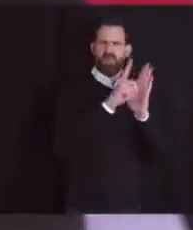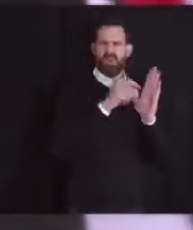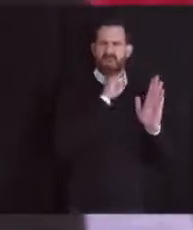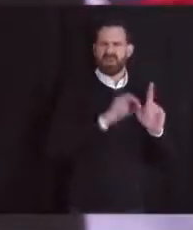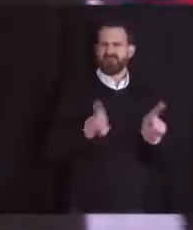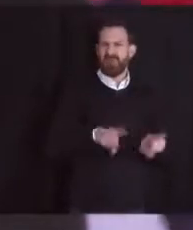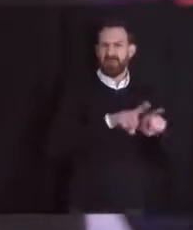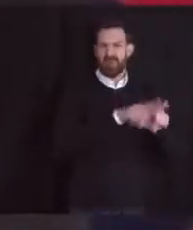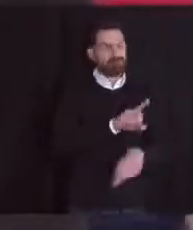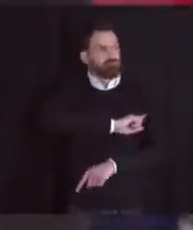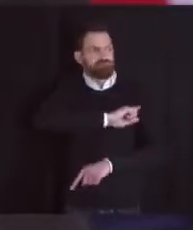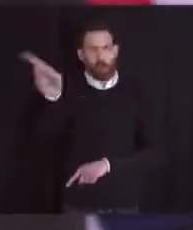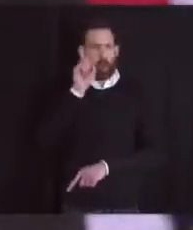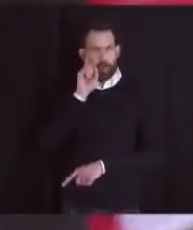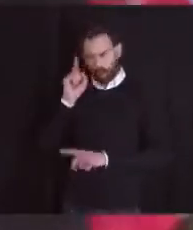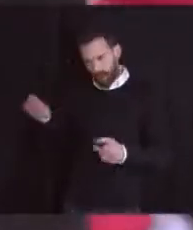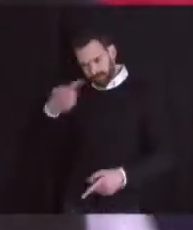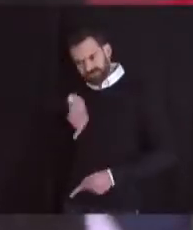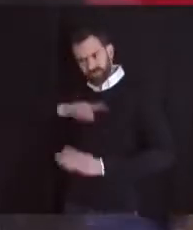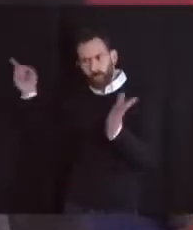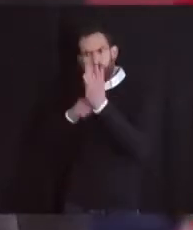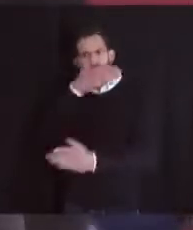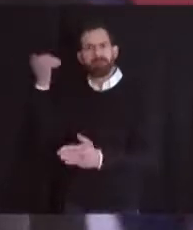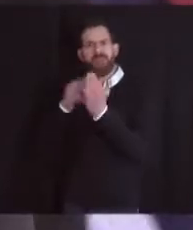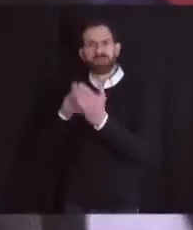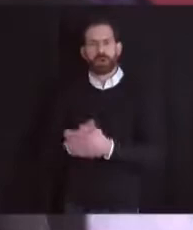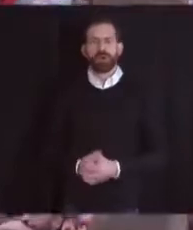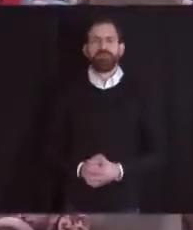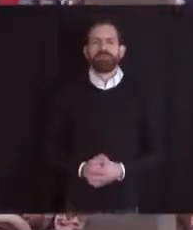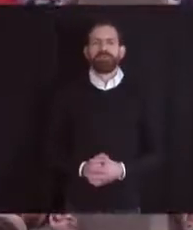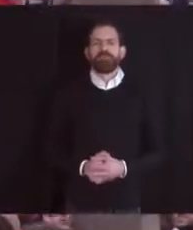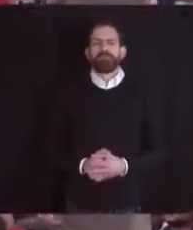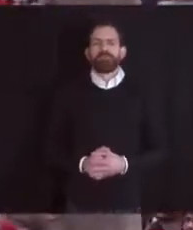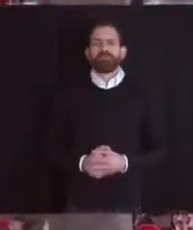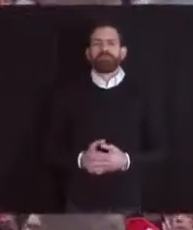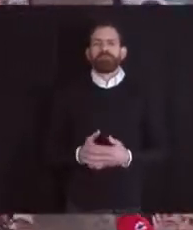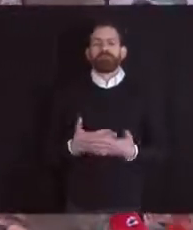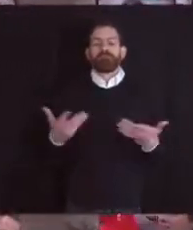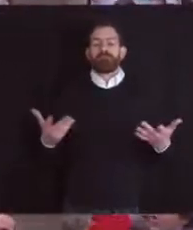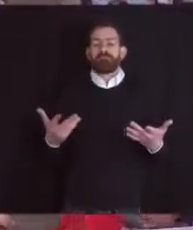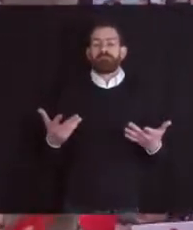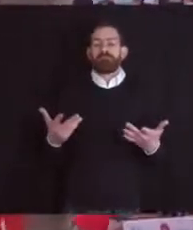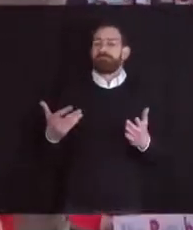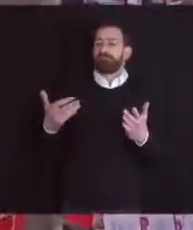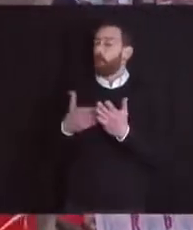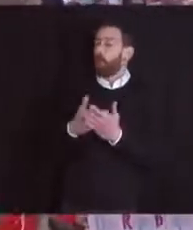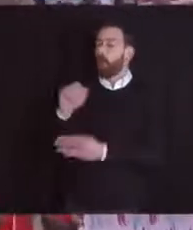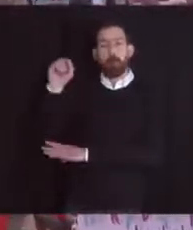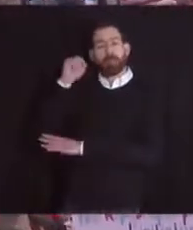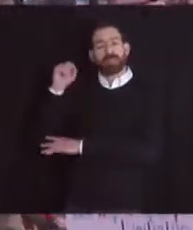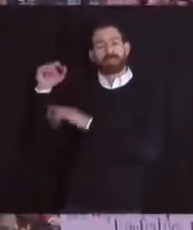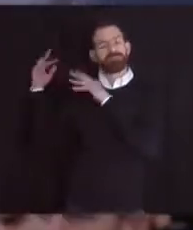que nos vies méritent mieux qu'elles. Une fois de plus, de Bastille à